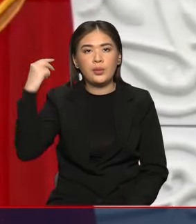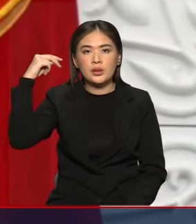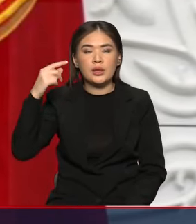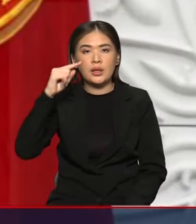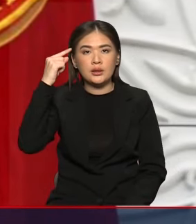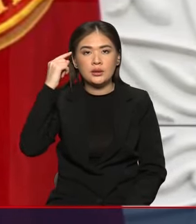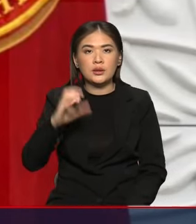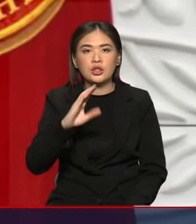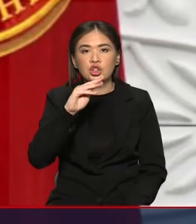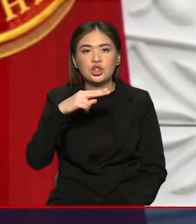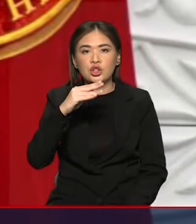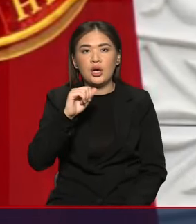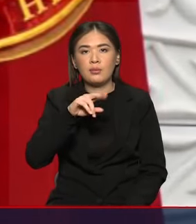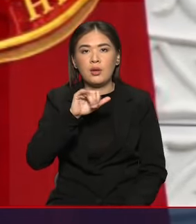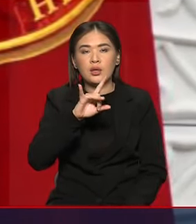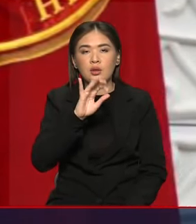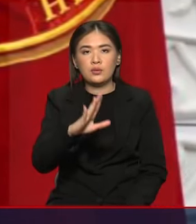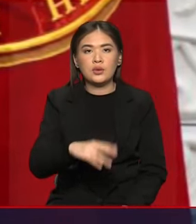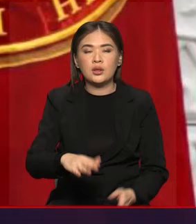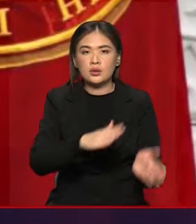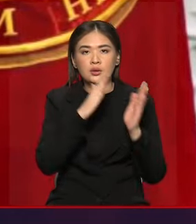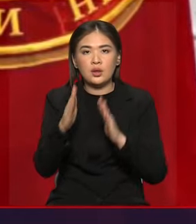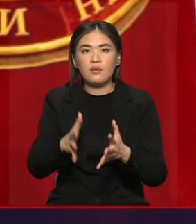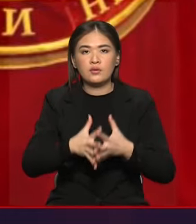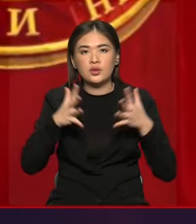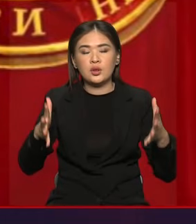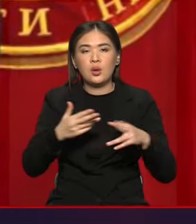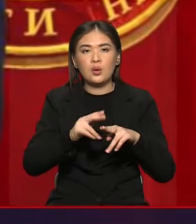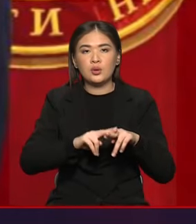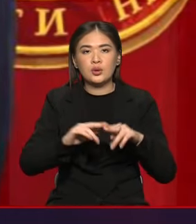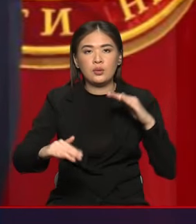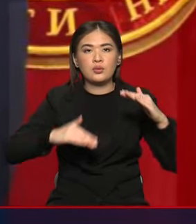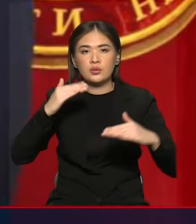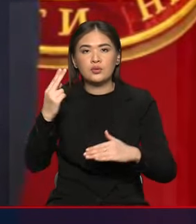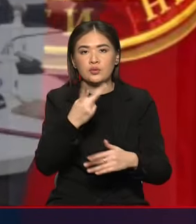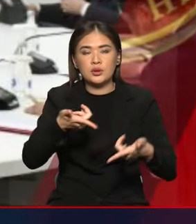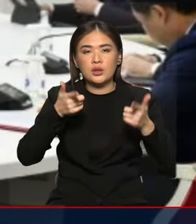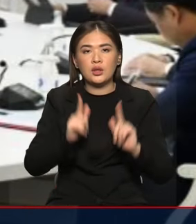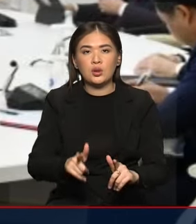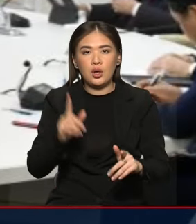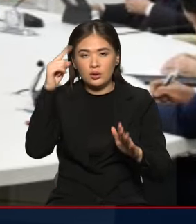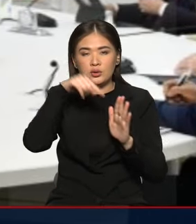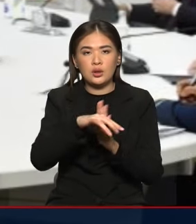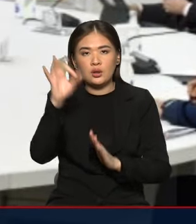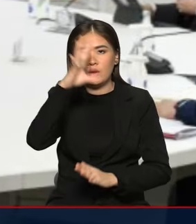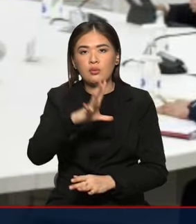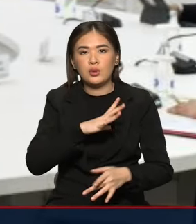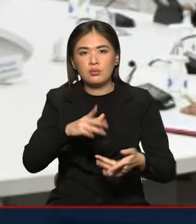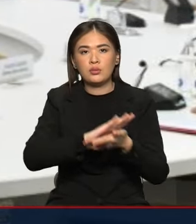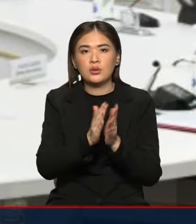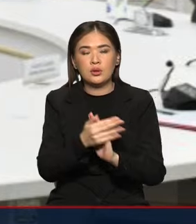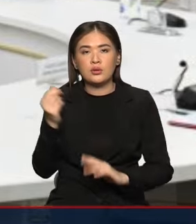Кыргызстана Садыром Джапаровым. Стороны также отметили высокий уровень двустороннего сотрудничества, углубление стратегического партнерства